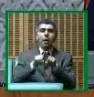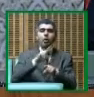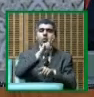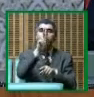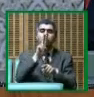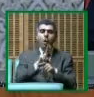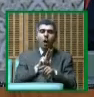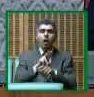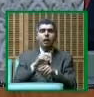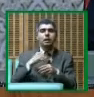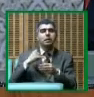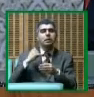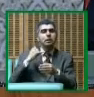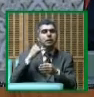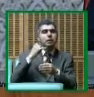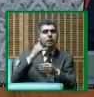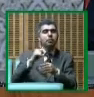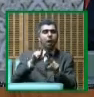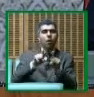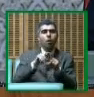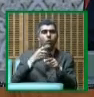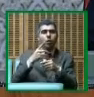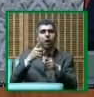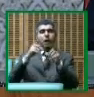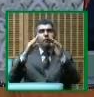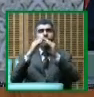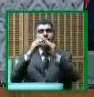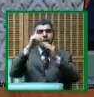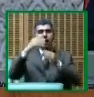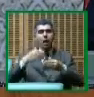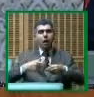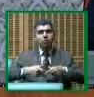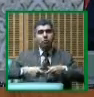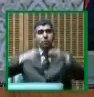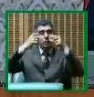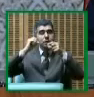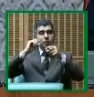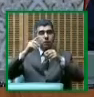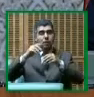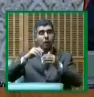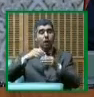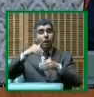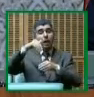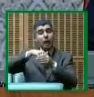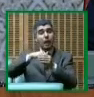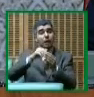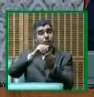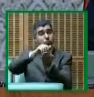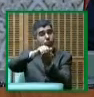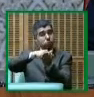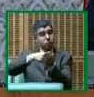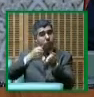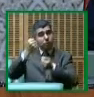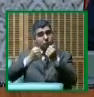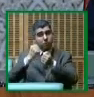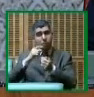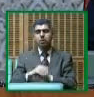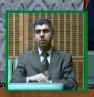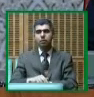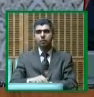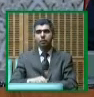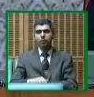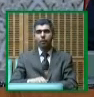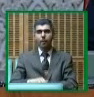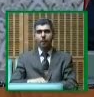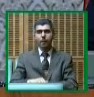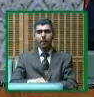المتكررة للمساكن العتيقة، تقدم الفريق الأصالة والمعاصرة بسؤال